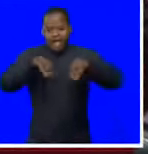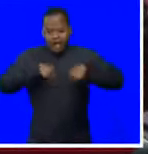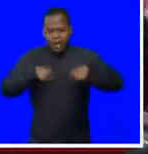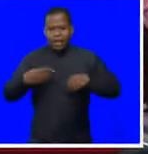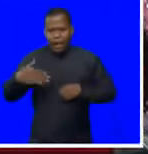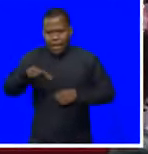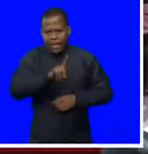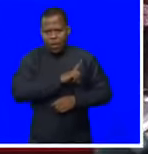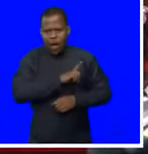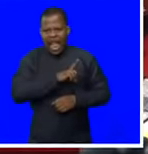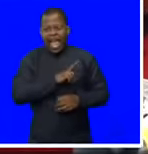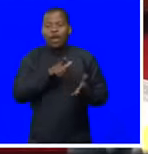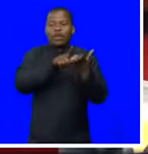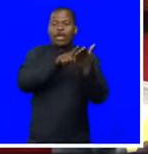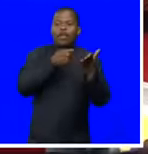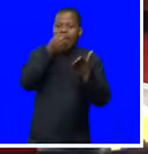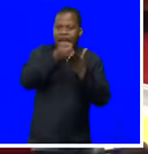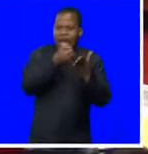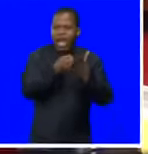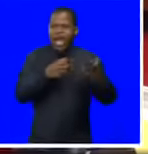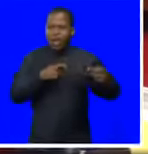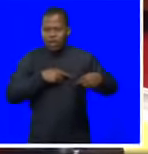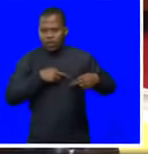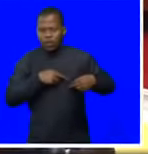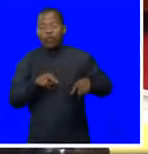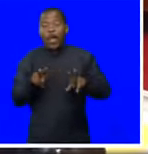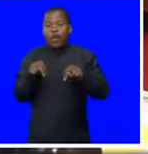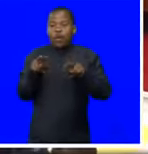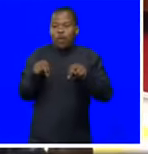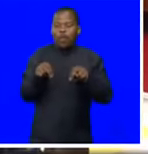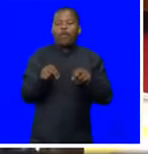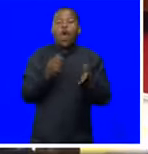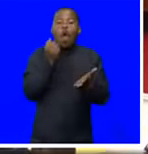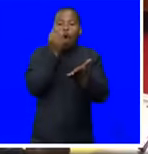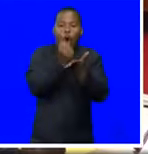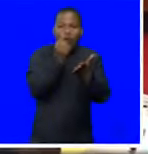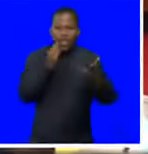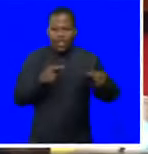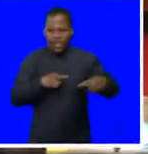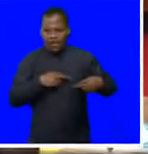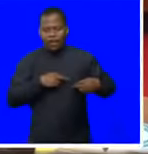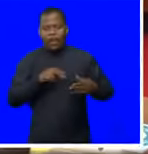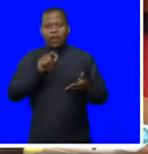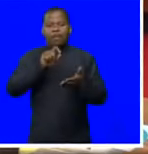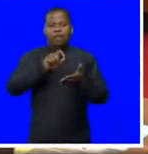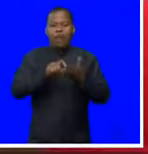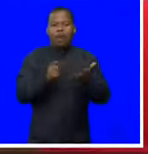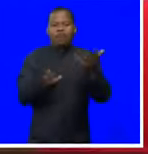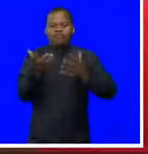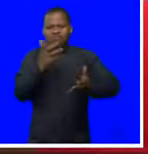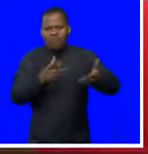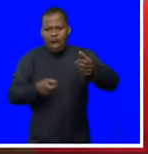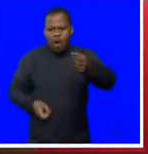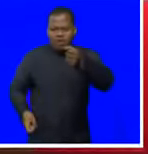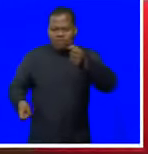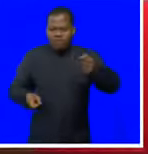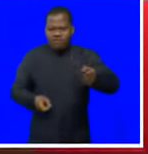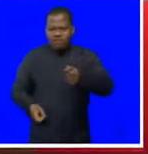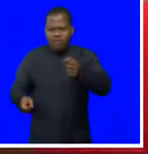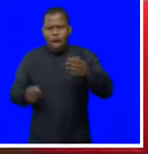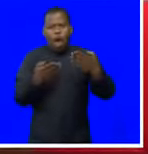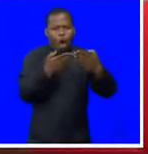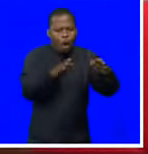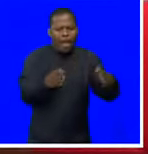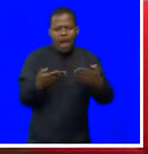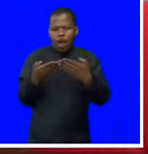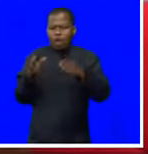lotawenabisa lihlangothi lwebecishamlilo lowatiwa ngale Fire Rescue and Emergency Bill womnyaka wa-2020. Imphunga Isaac